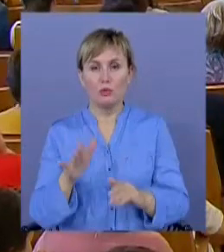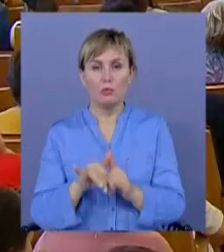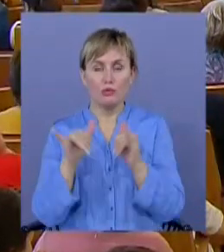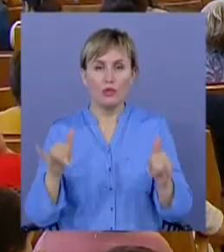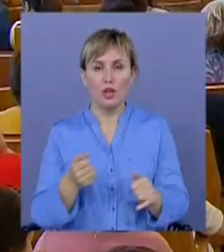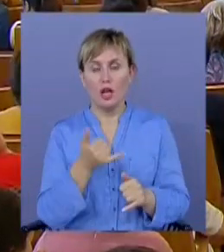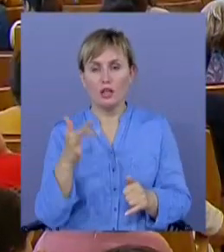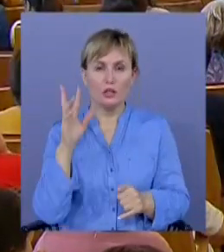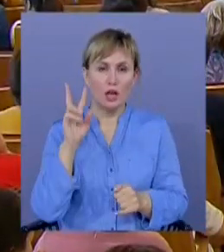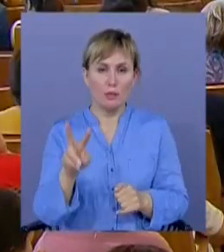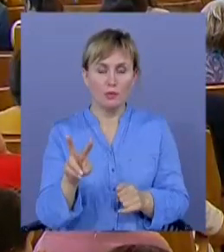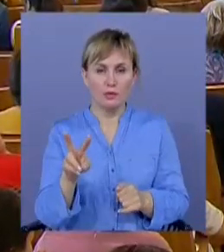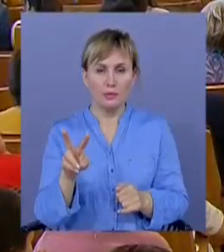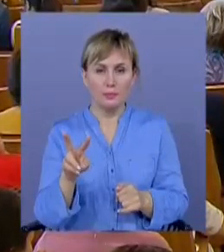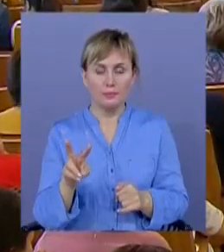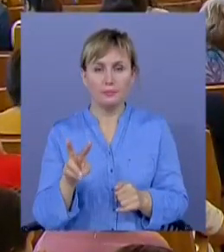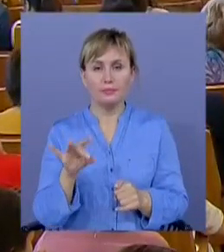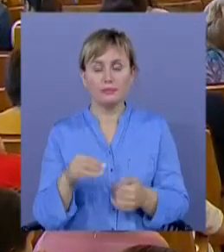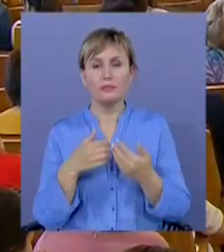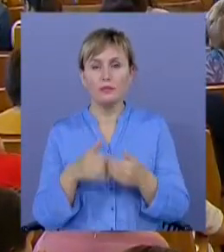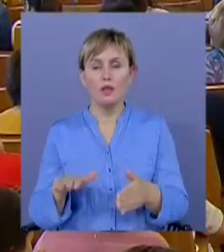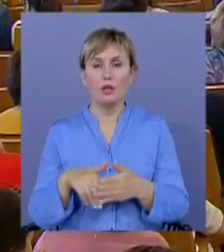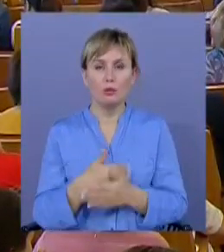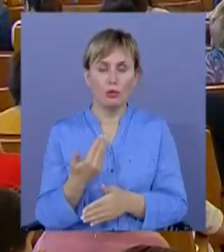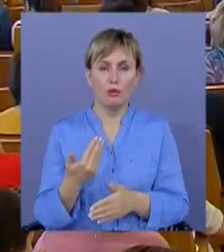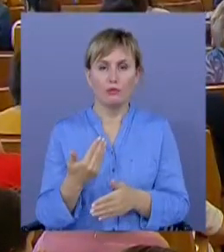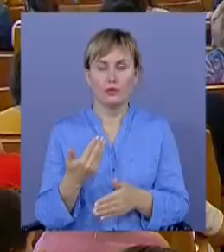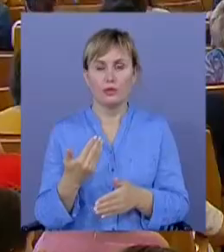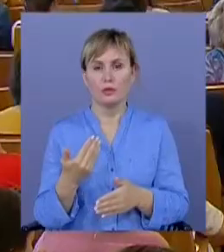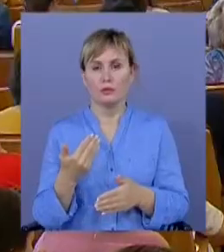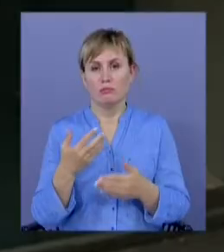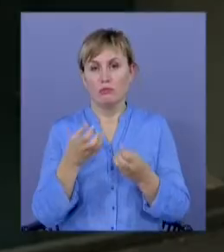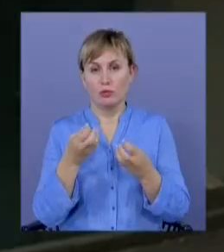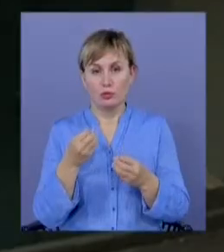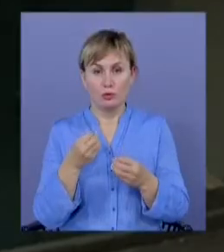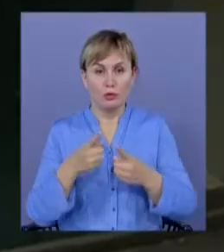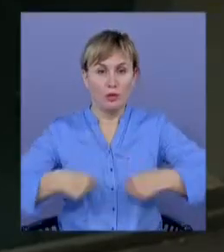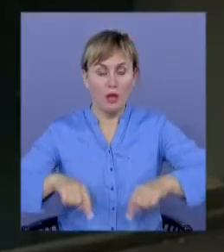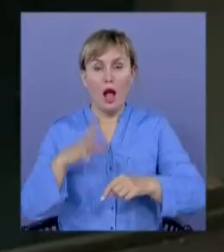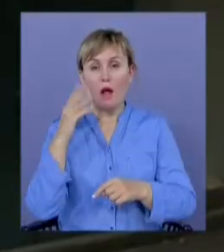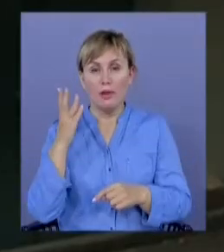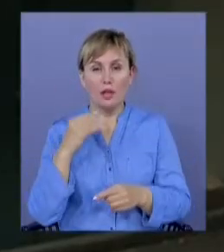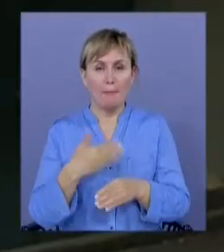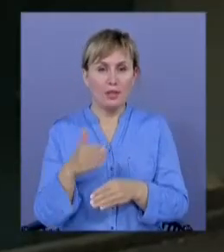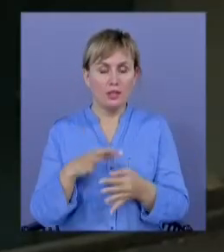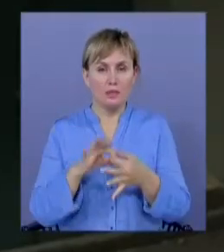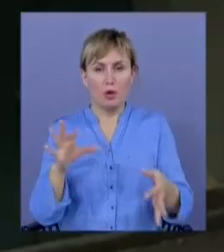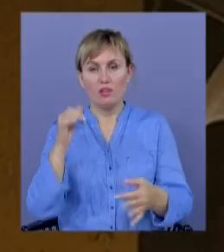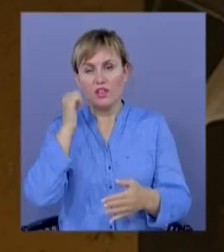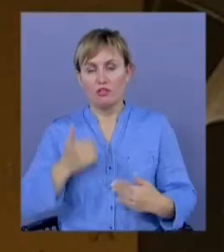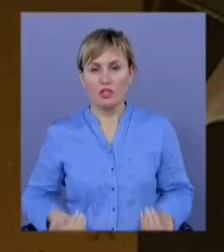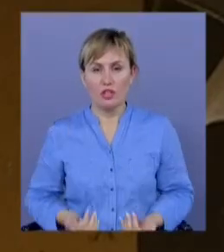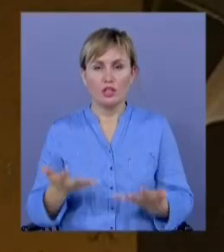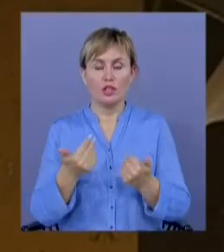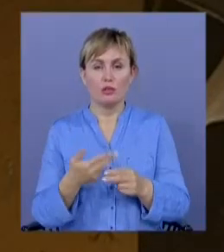увеличивать количество троллейбусов. Откроем новые 4 маршрута троллейбусных. Алматы постепенно избавят от ветхого жилья за